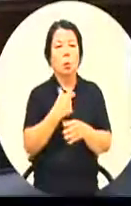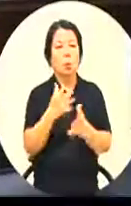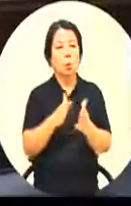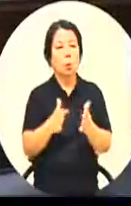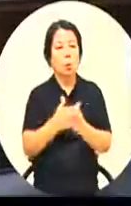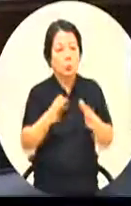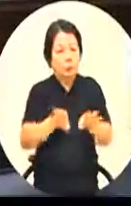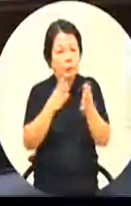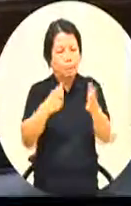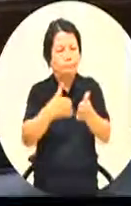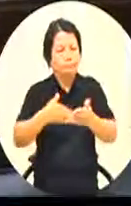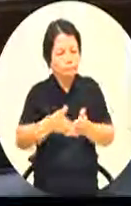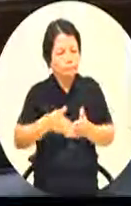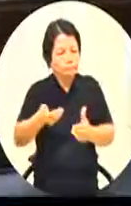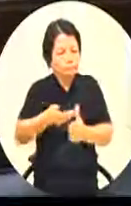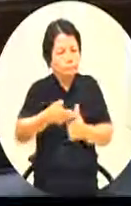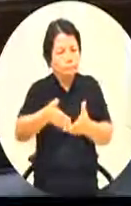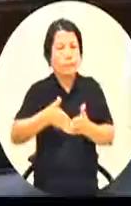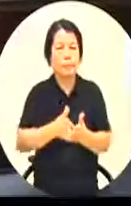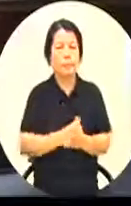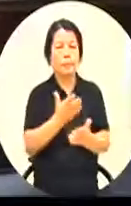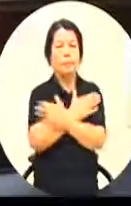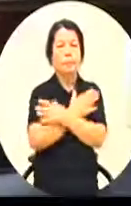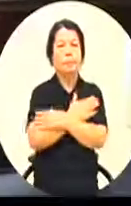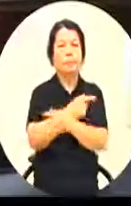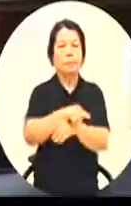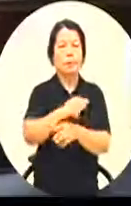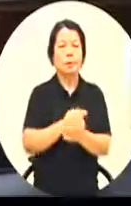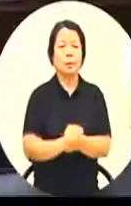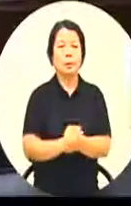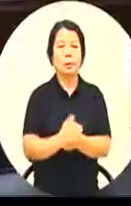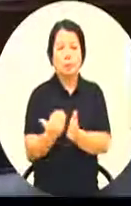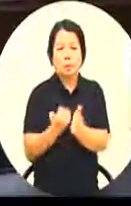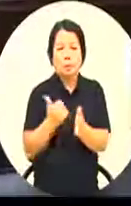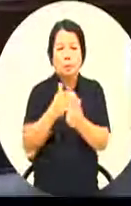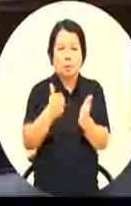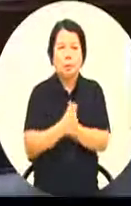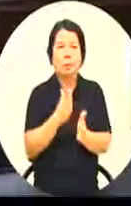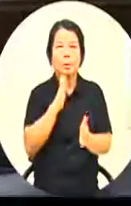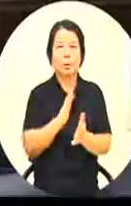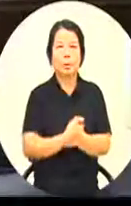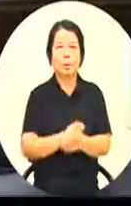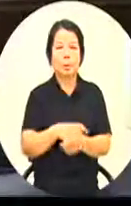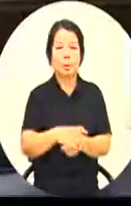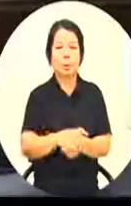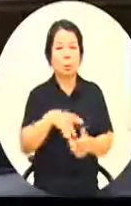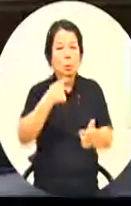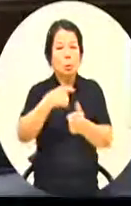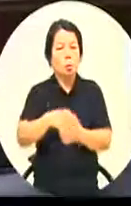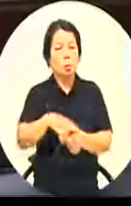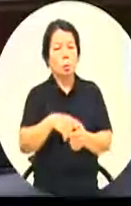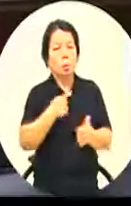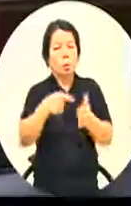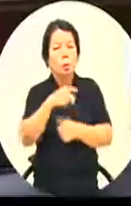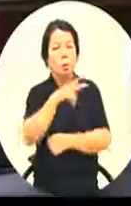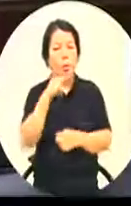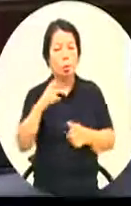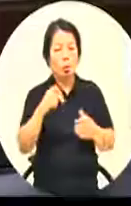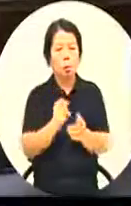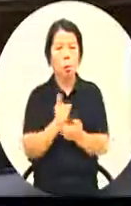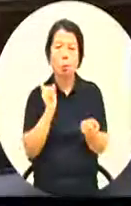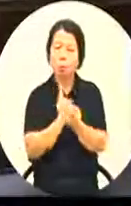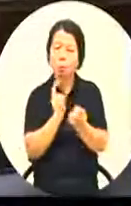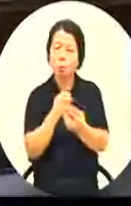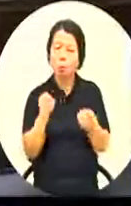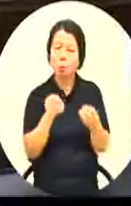上面。从幼儿园或甚至从更小以前就开始跟他们讲英语的对话也好，或智